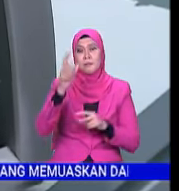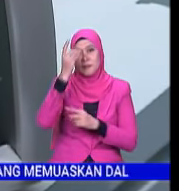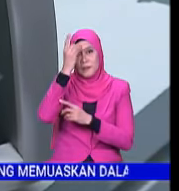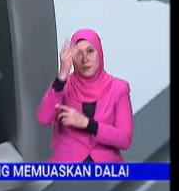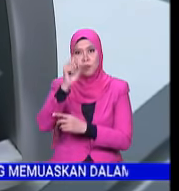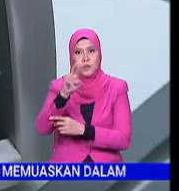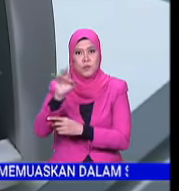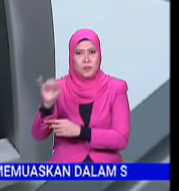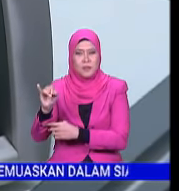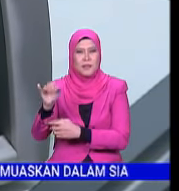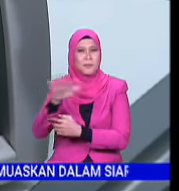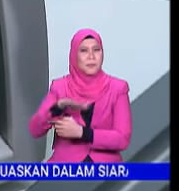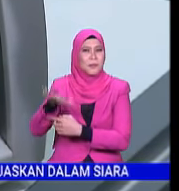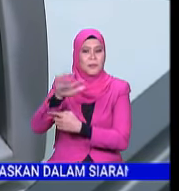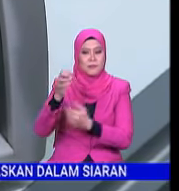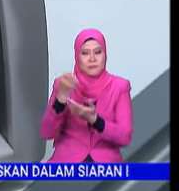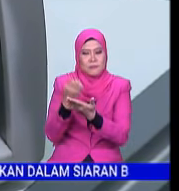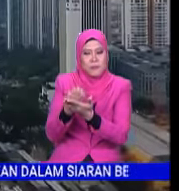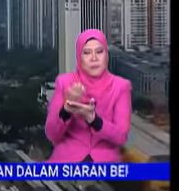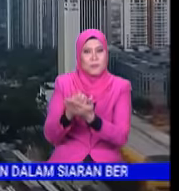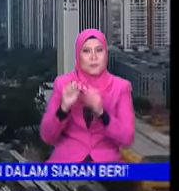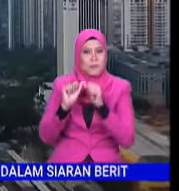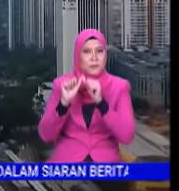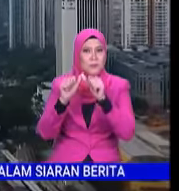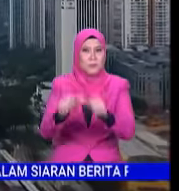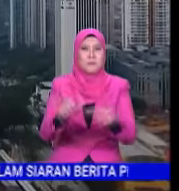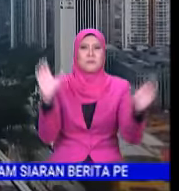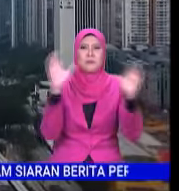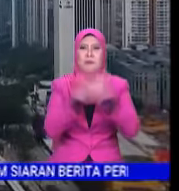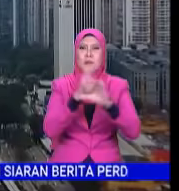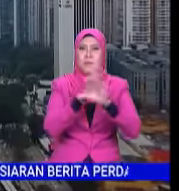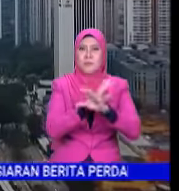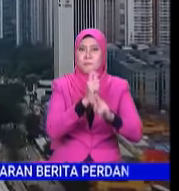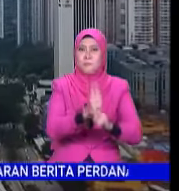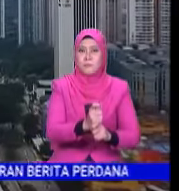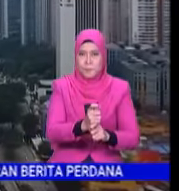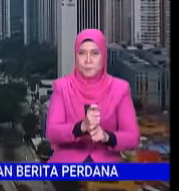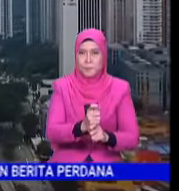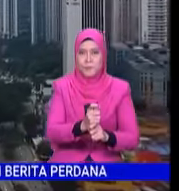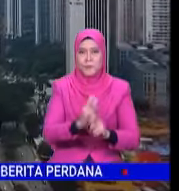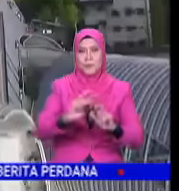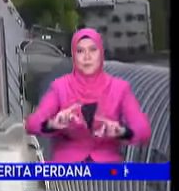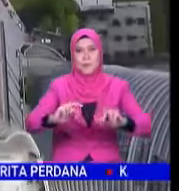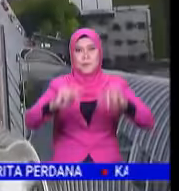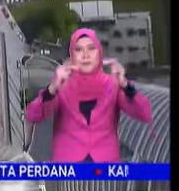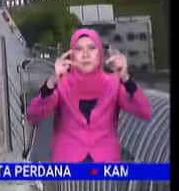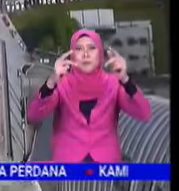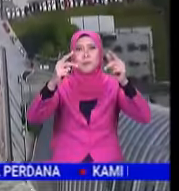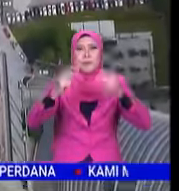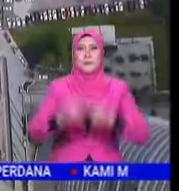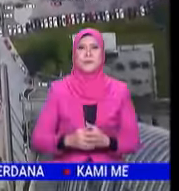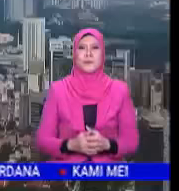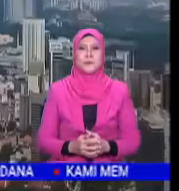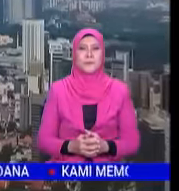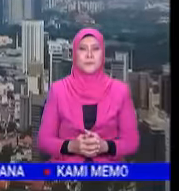Muhammad Uzair menjangkakan sektor ekonomi akan terus berdepan cabaran mengekalkan momentum pemulihan.